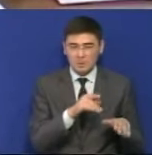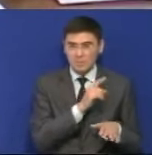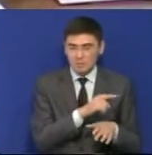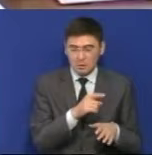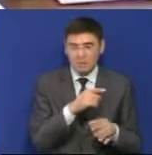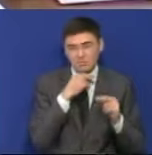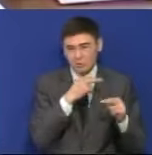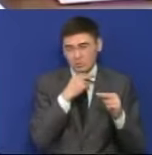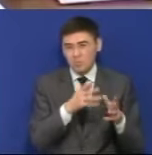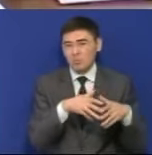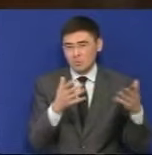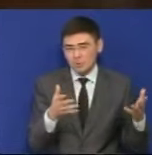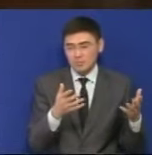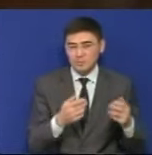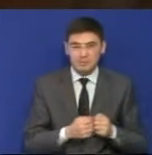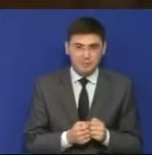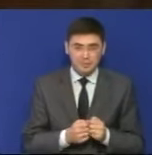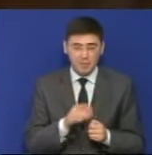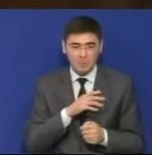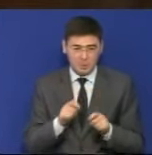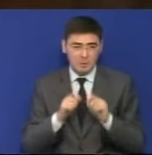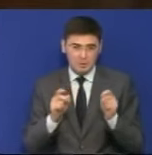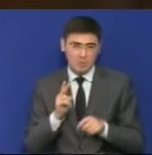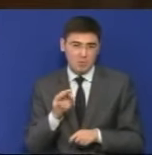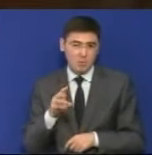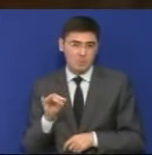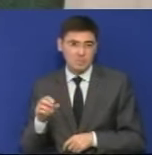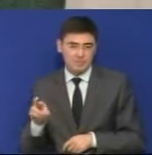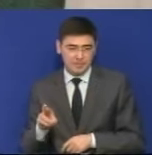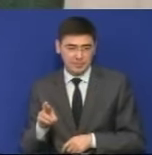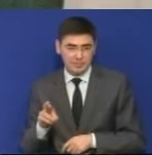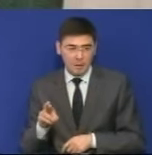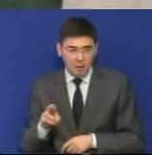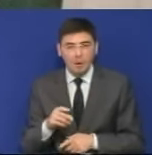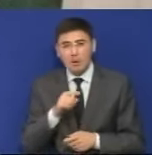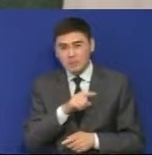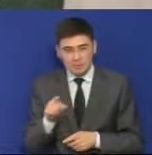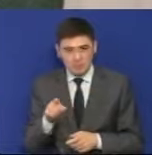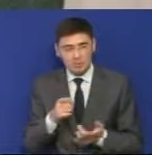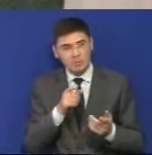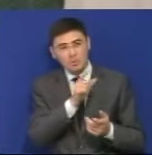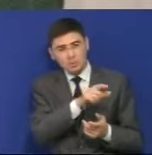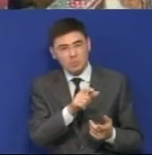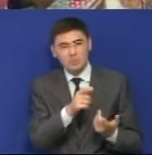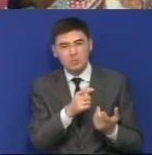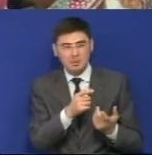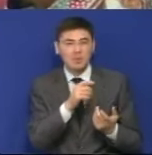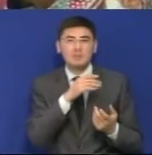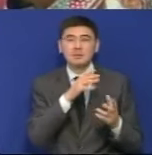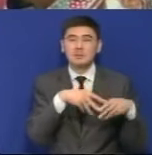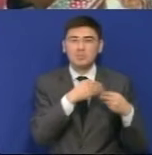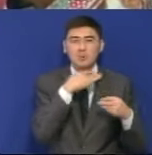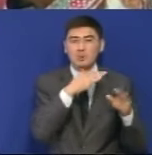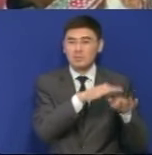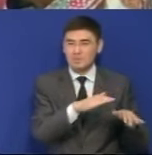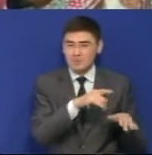большое внимание. В этом году была также создана комиссия по поручению акима города, которая занимается информированием и консультативной помощью для многодетных